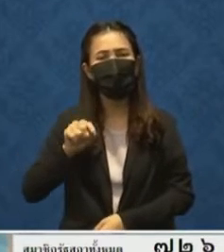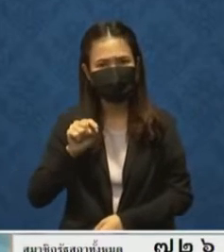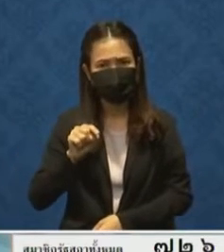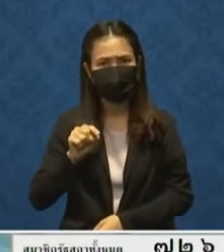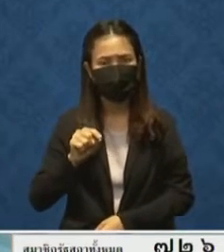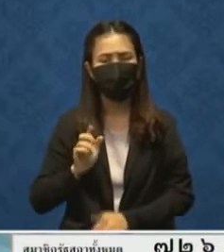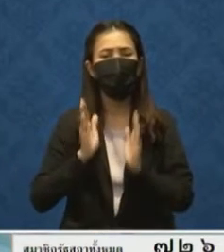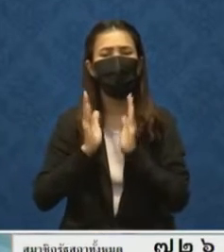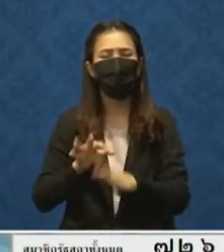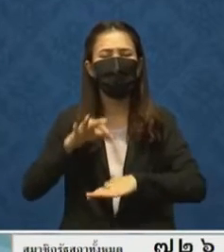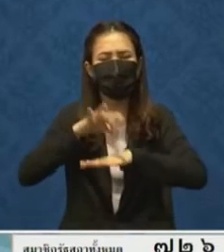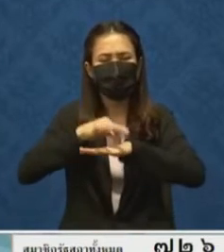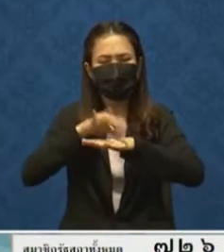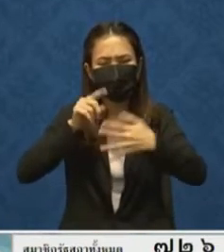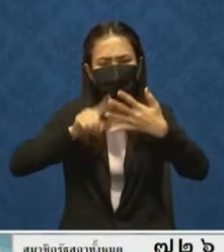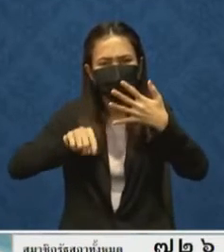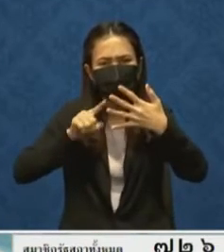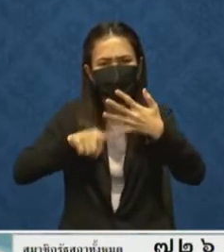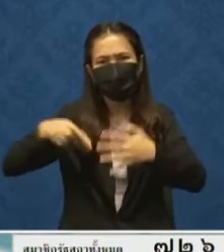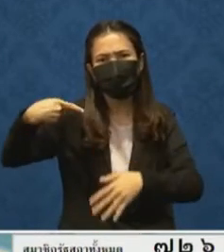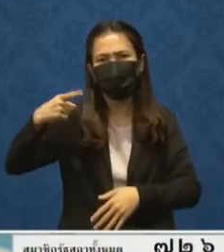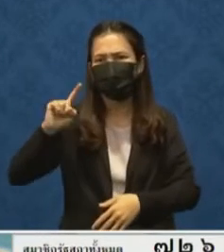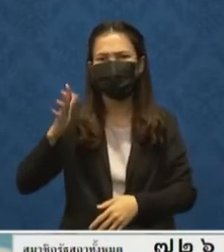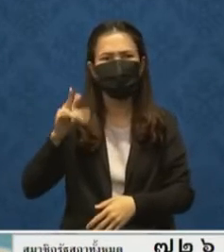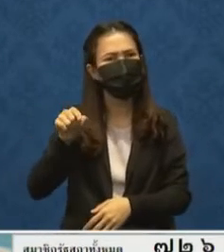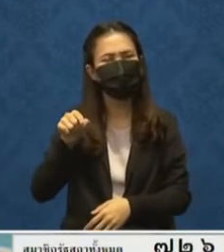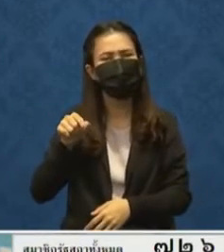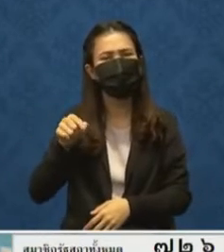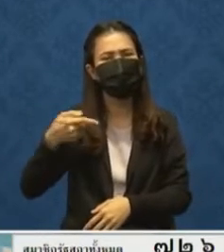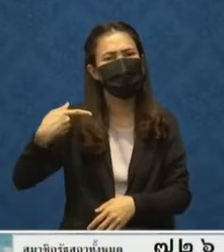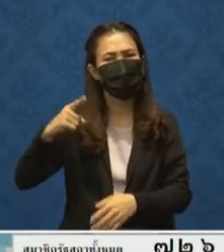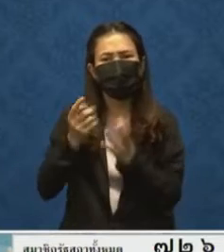ชัผู้น้อยชัประถวนไม่ได้ประโชนจากพ.โนี้เลย